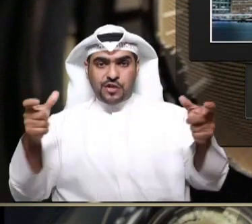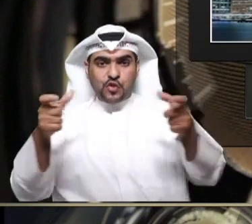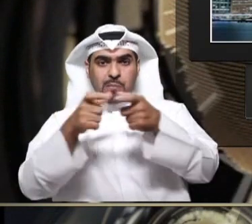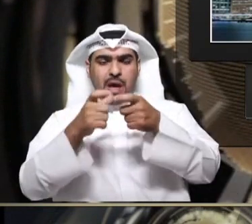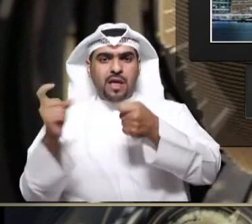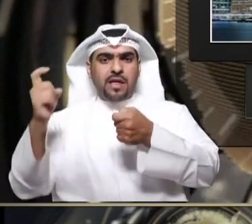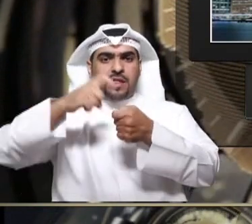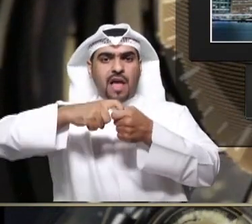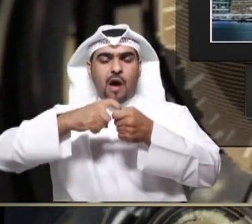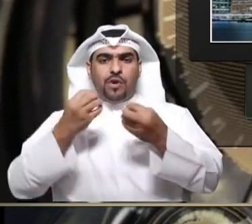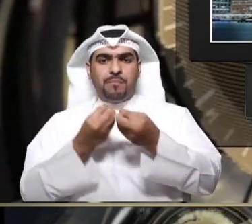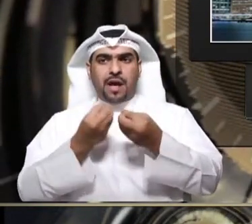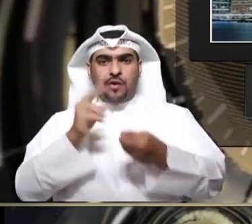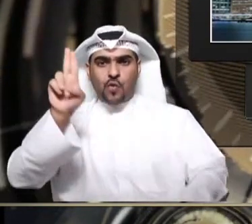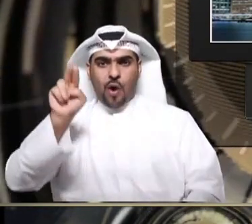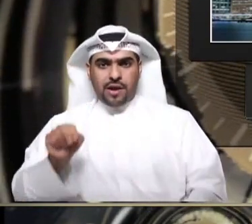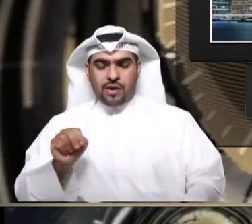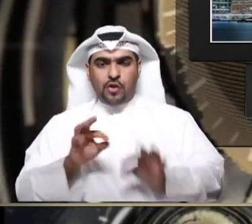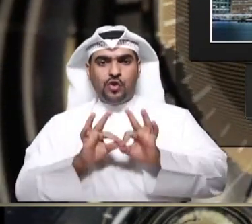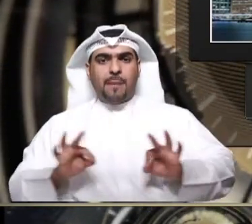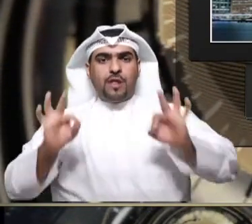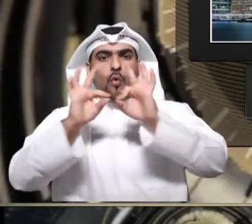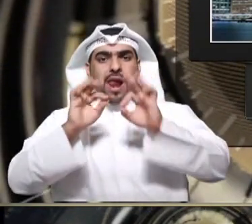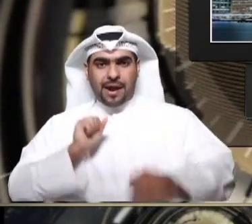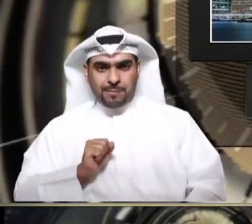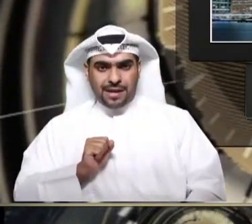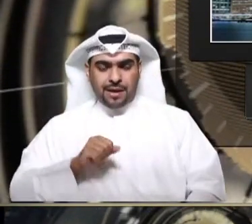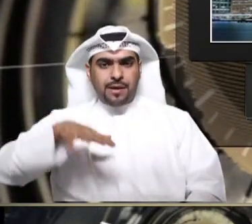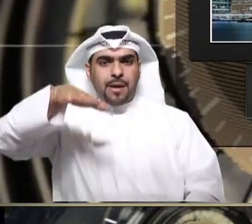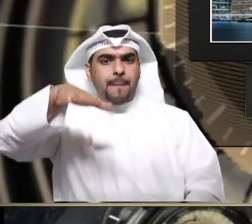المتحدة وجامعة الدول العربية. ستركز دولة الكويت على